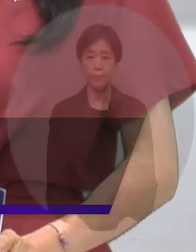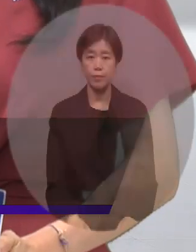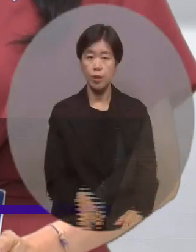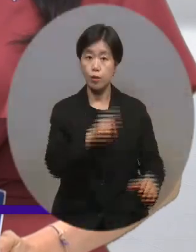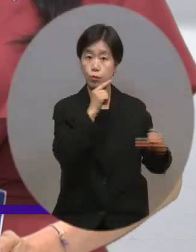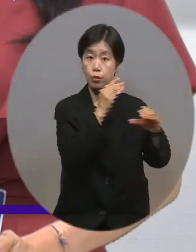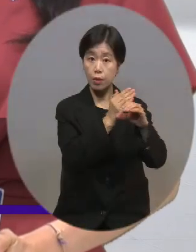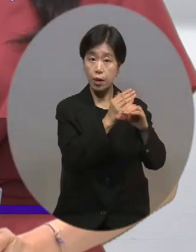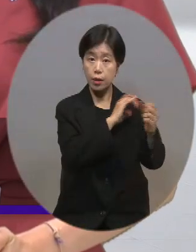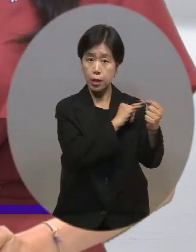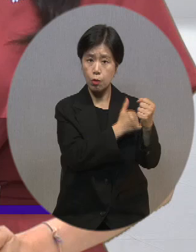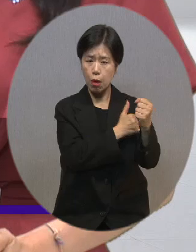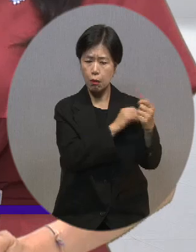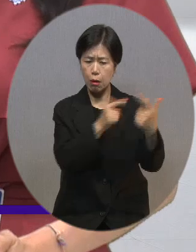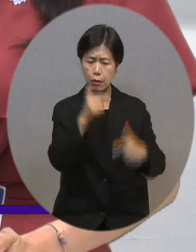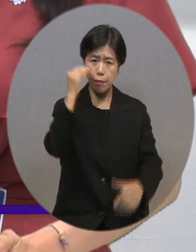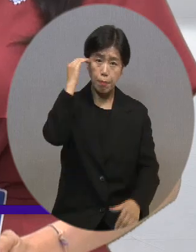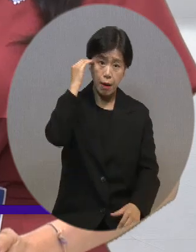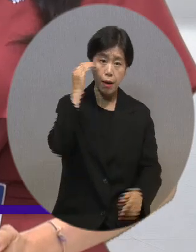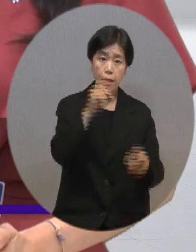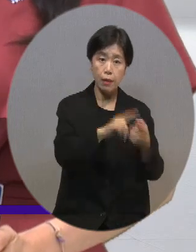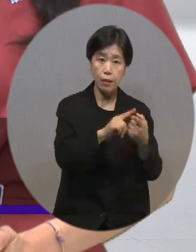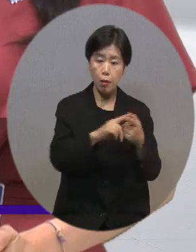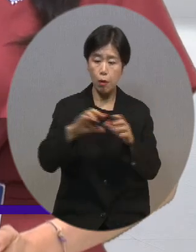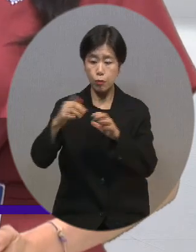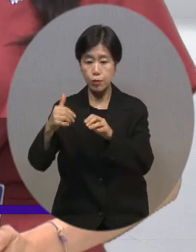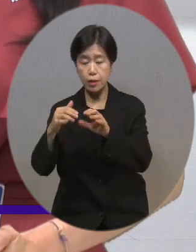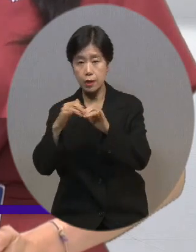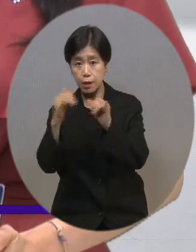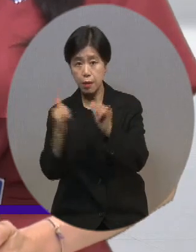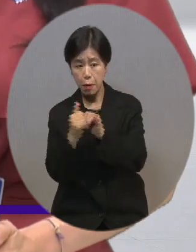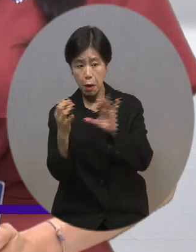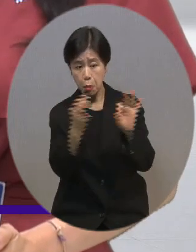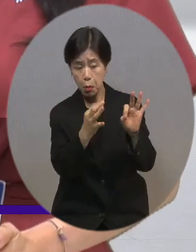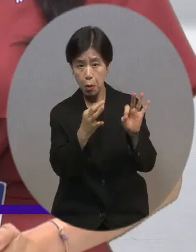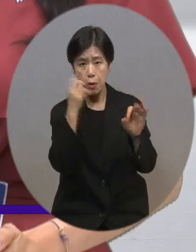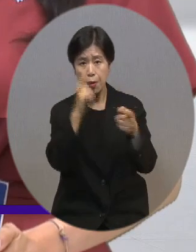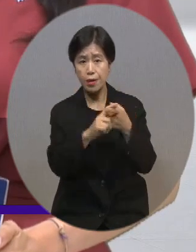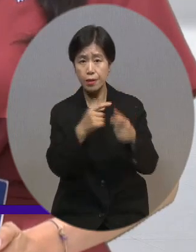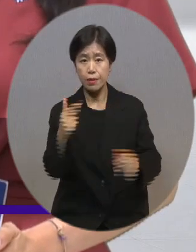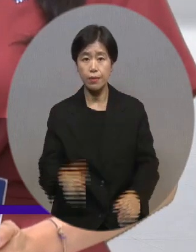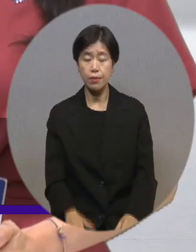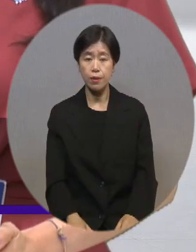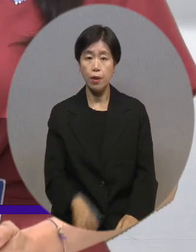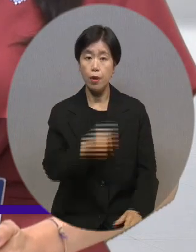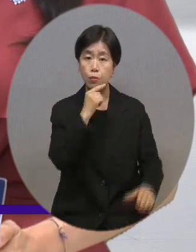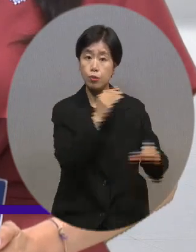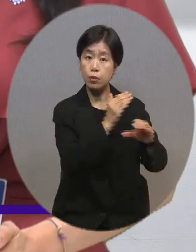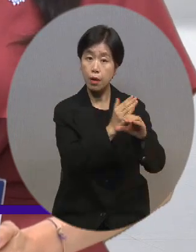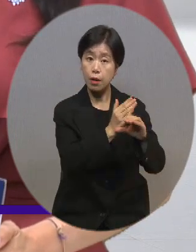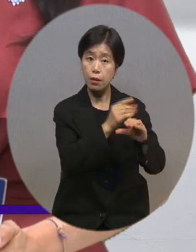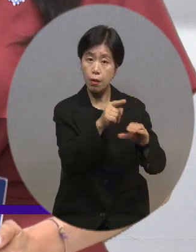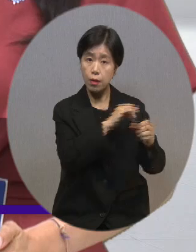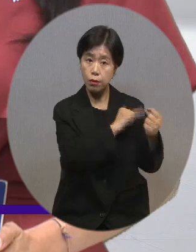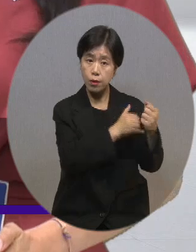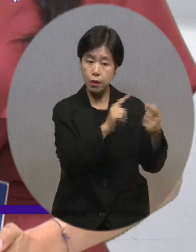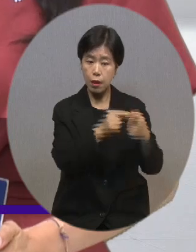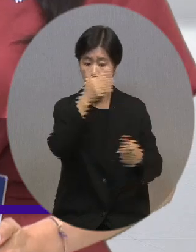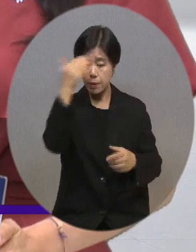북한의 인권 침해에 대해 국제사회의 관심이 높습니다. 북한 인권에 대한 젊은 세대의 반응은